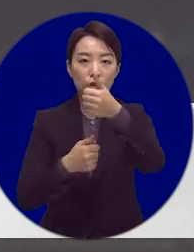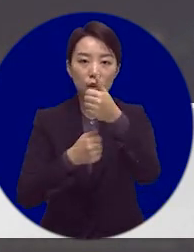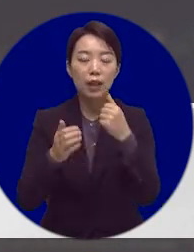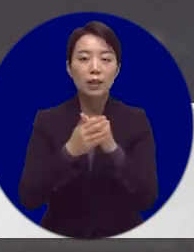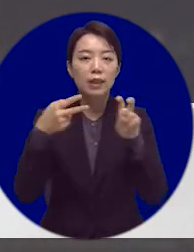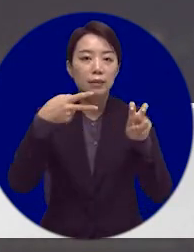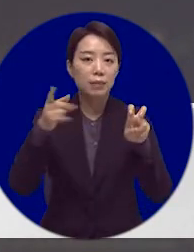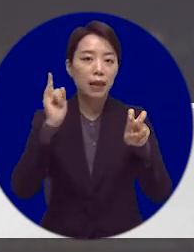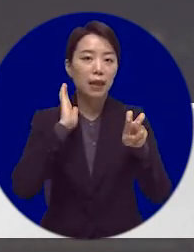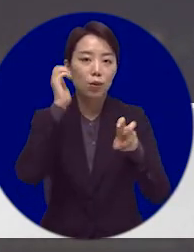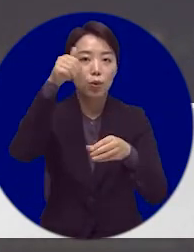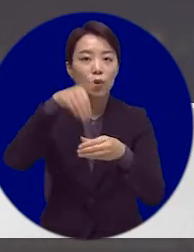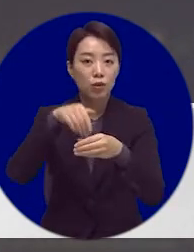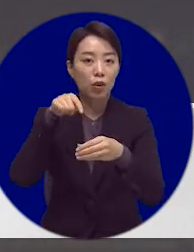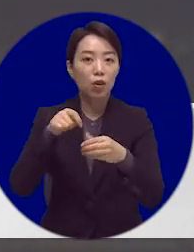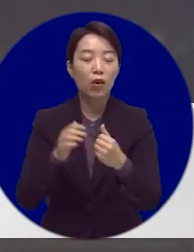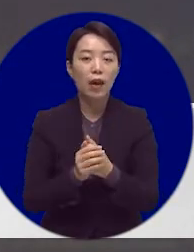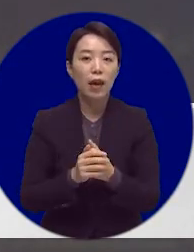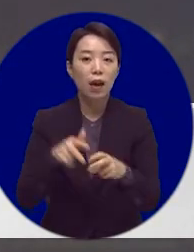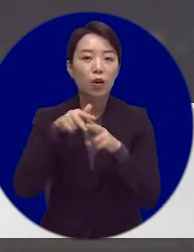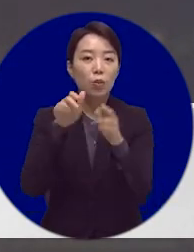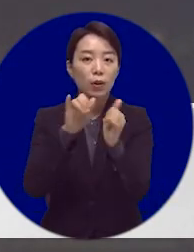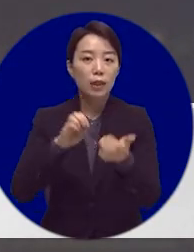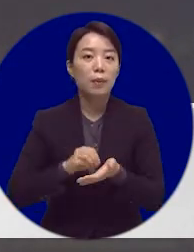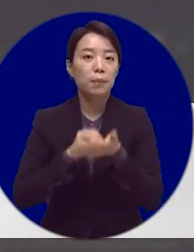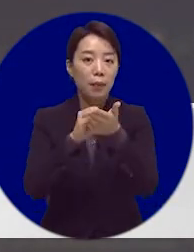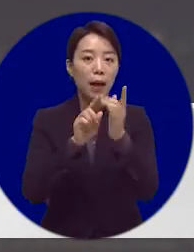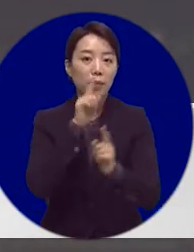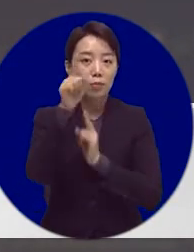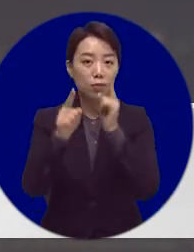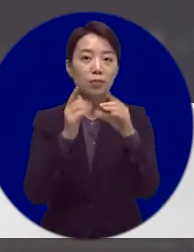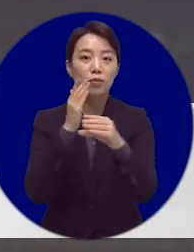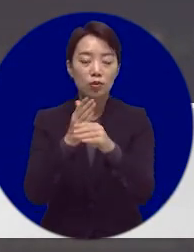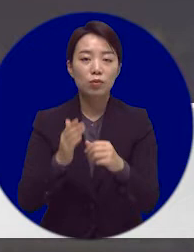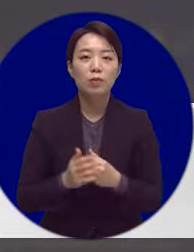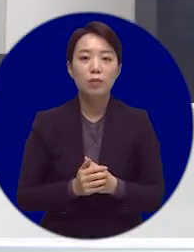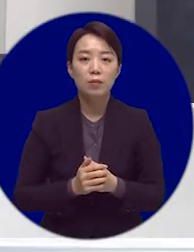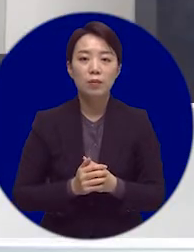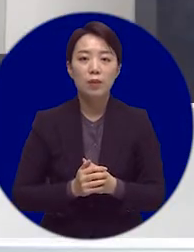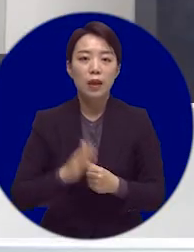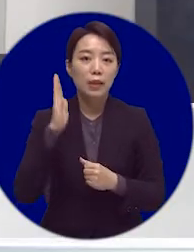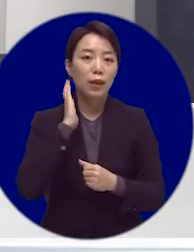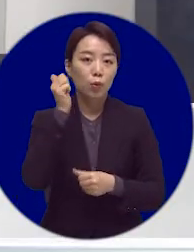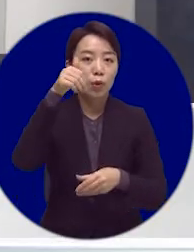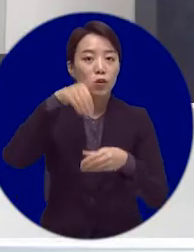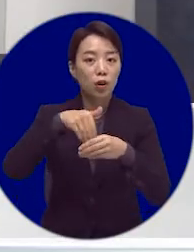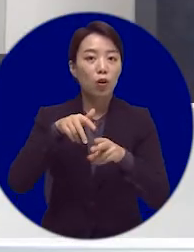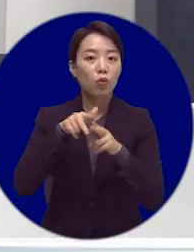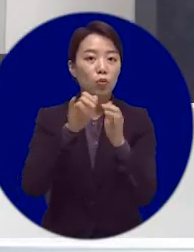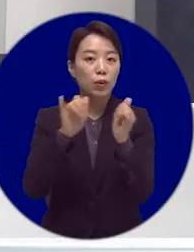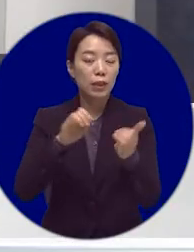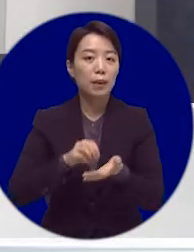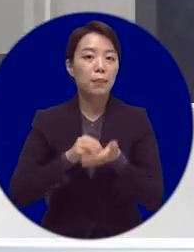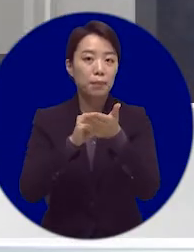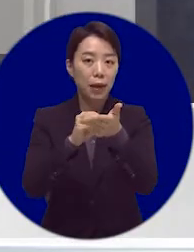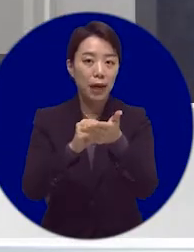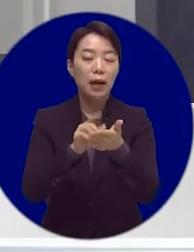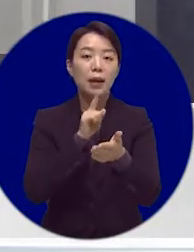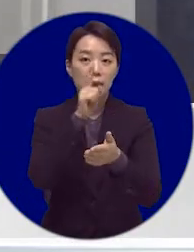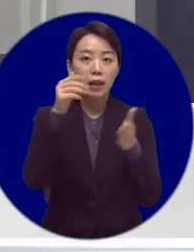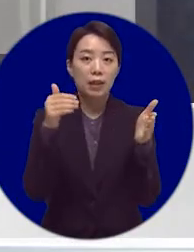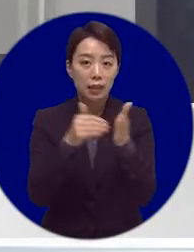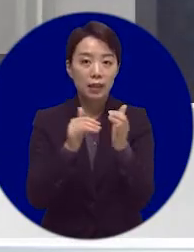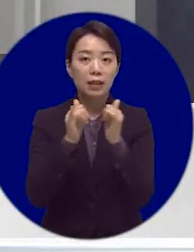중앙선거관리위원회는 제20대 대통령 선거의 예비후보자 등록 신청을 받고 있습니다. 대통령 선거 예비후보자 등록 신청을